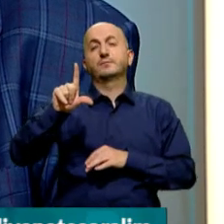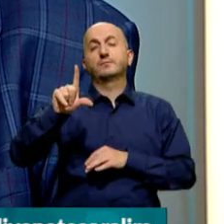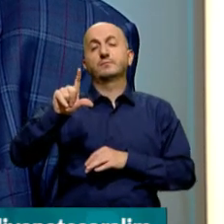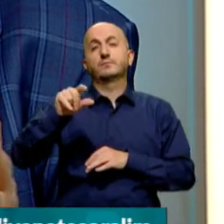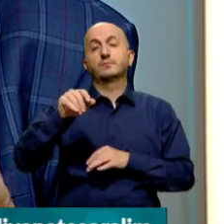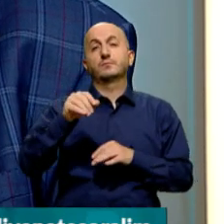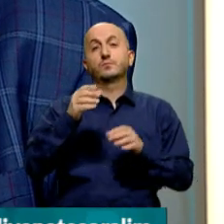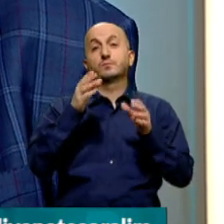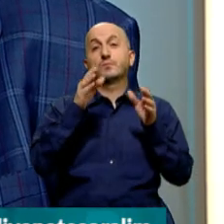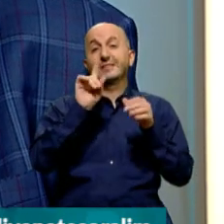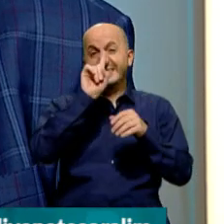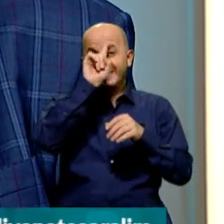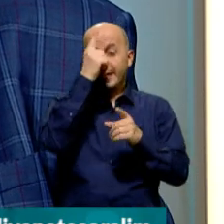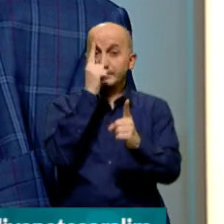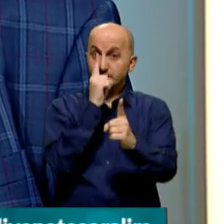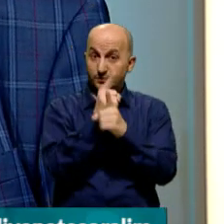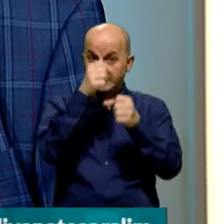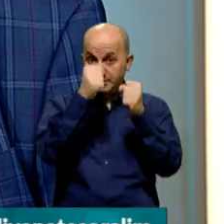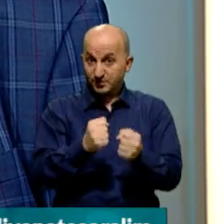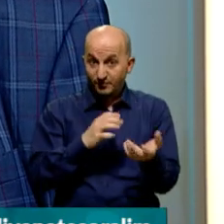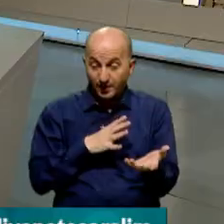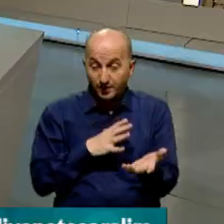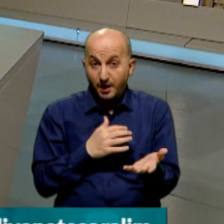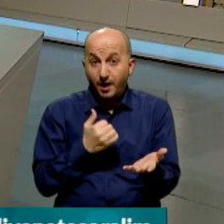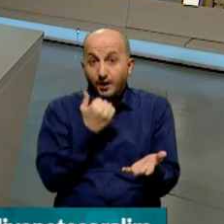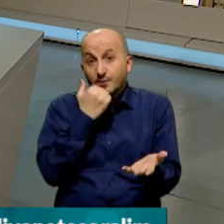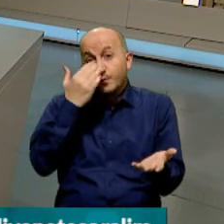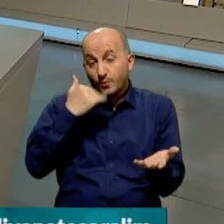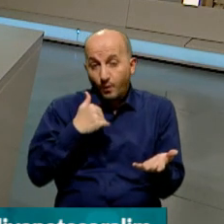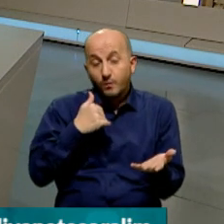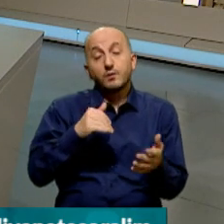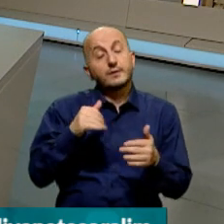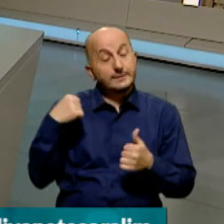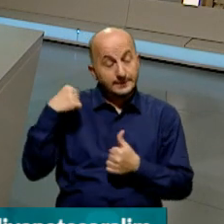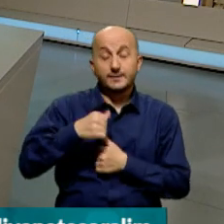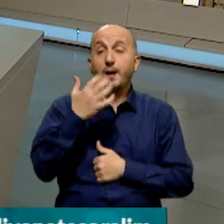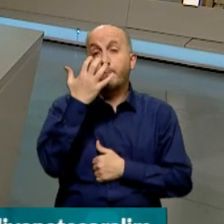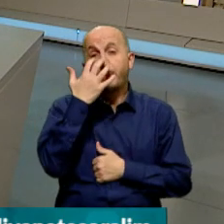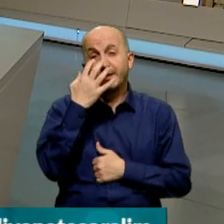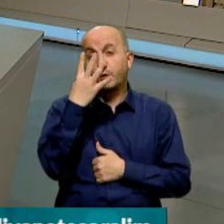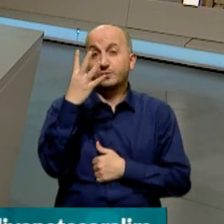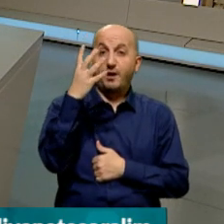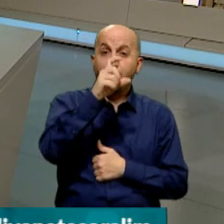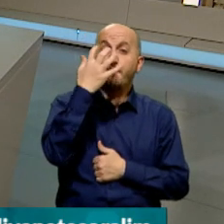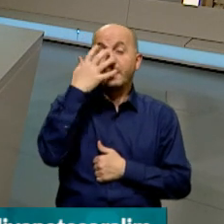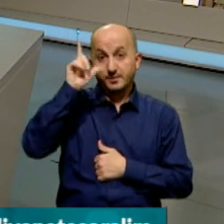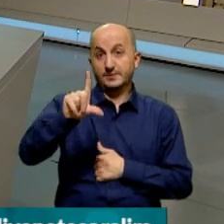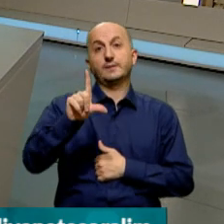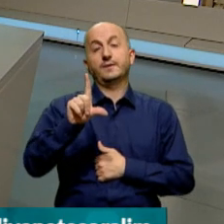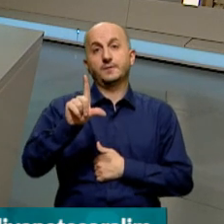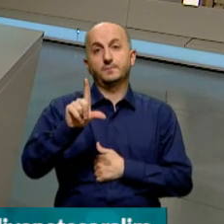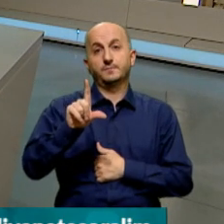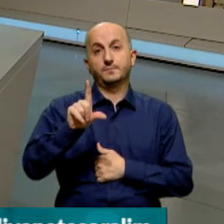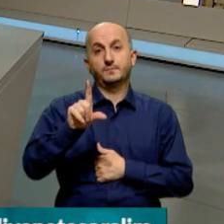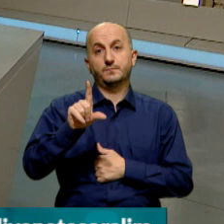yok diyor. Zifaf yok diyor. Yine beklemesi gerekir. Eyvallah. Ben de onu soracaktım. Müsaarat dediği şey de hocam ayeti kerime ile alakalı kısımda